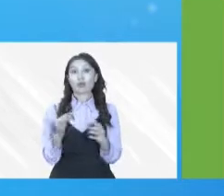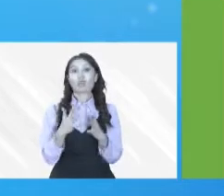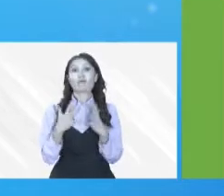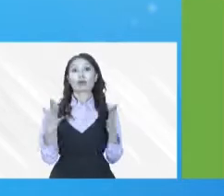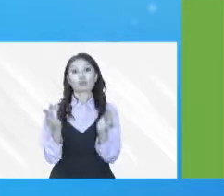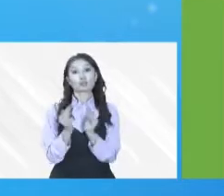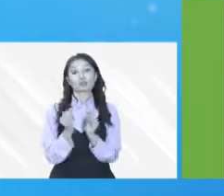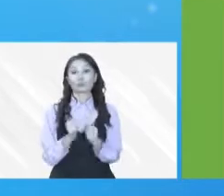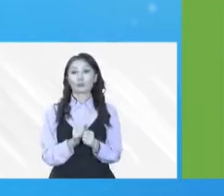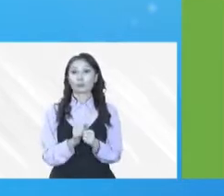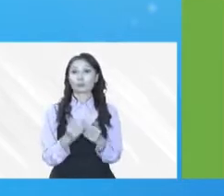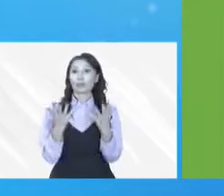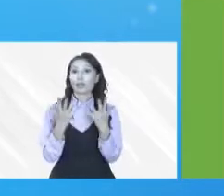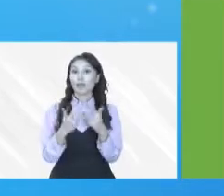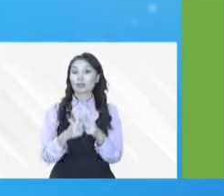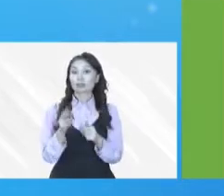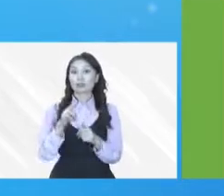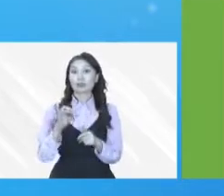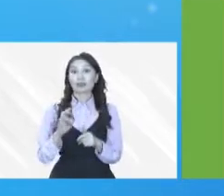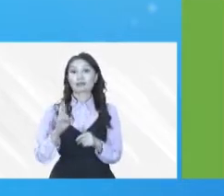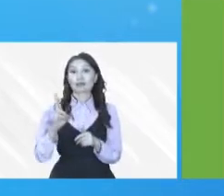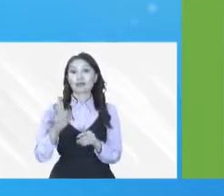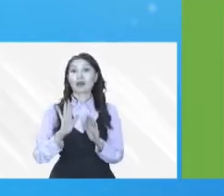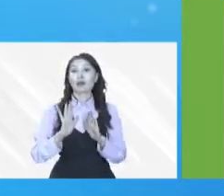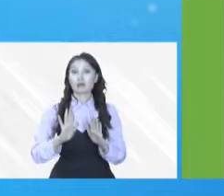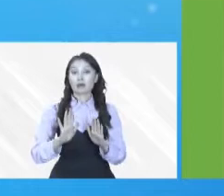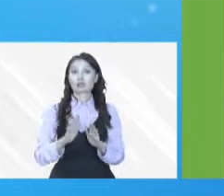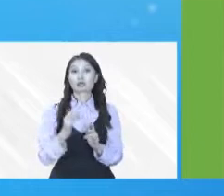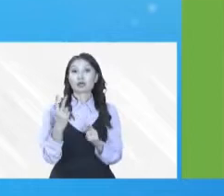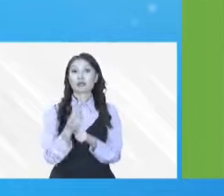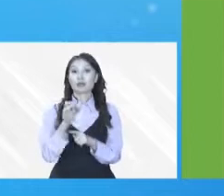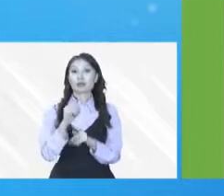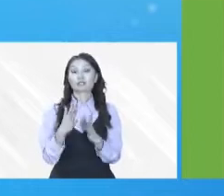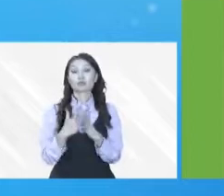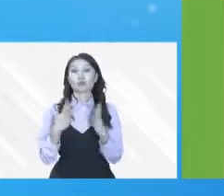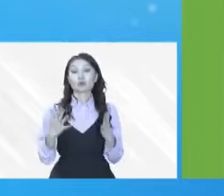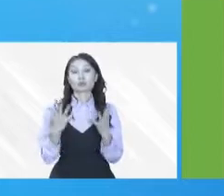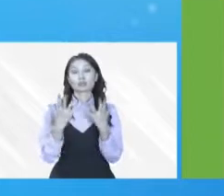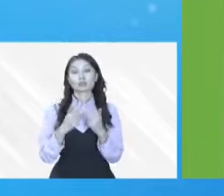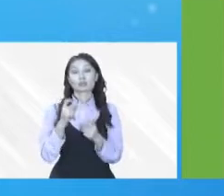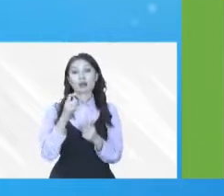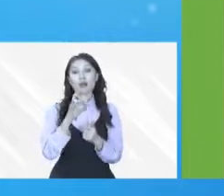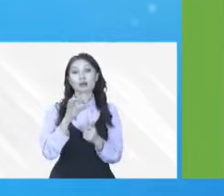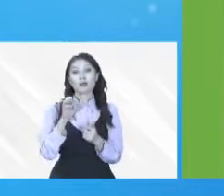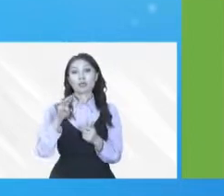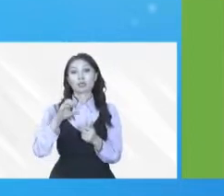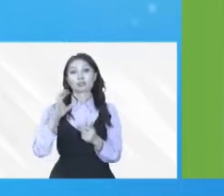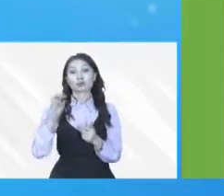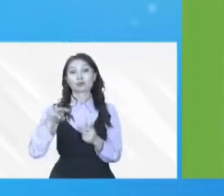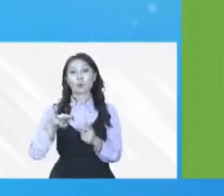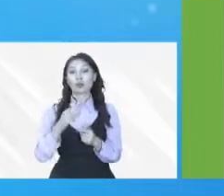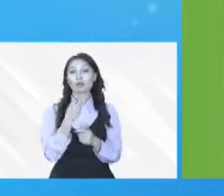величину. Количество ДНК также в два раза больше числа хромосом –